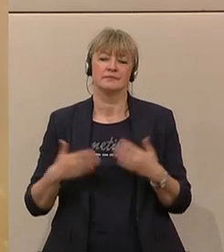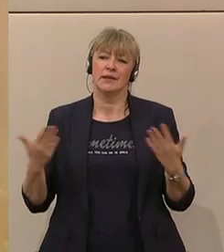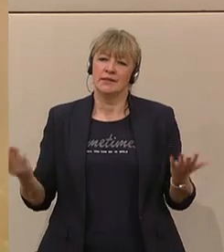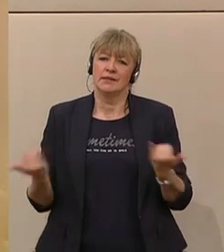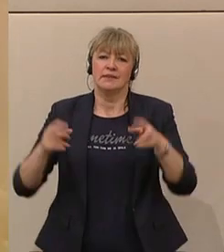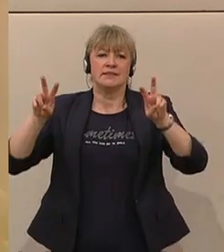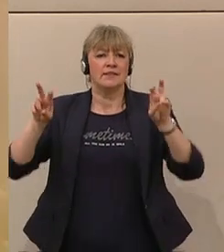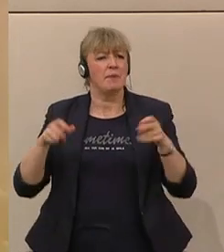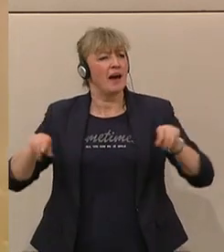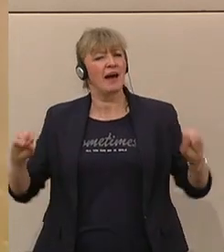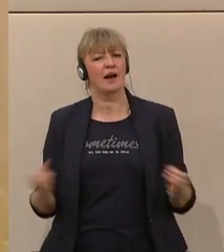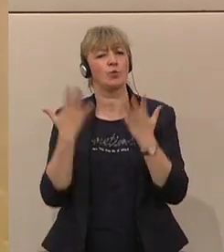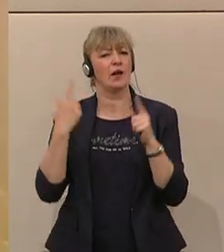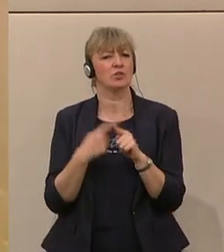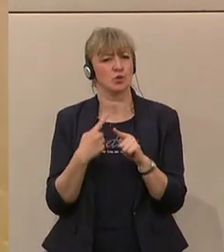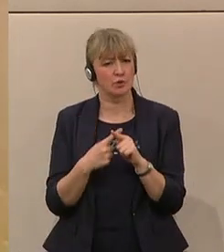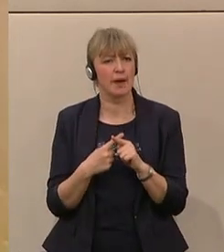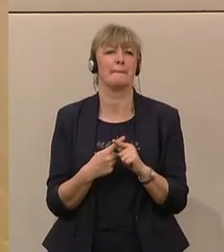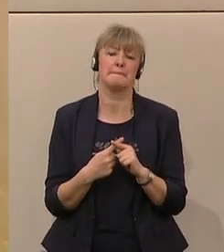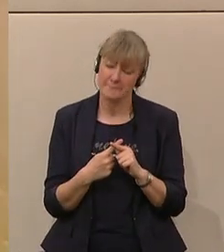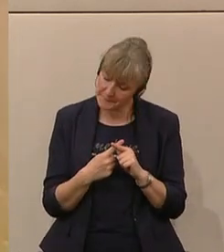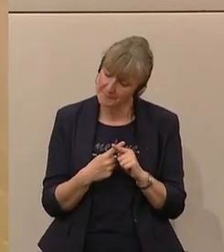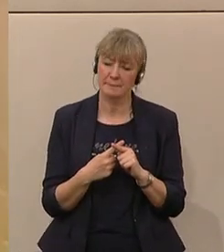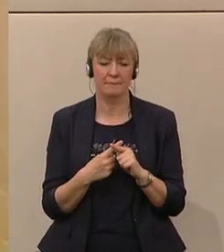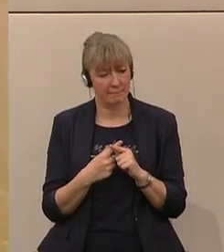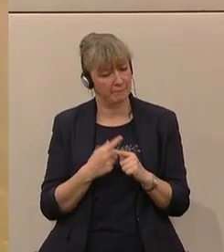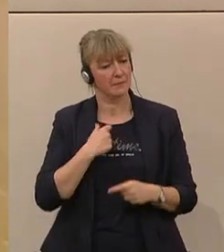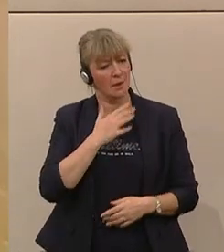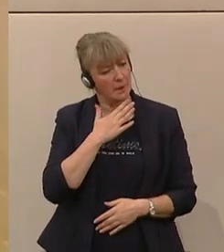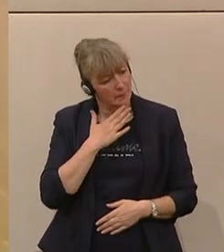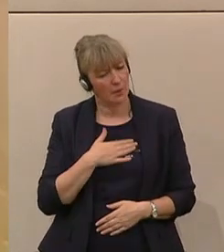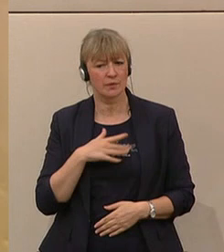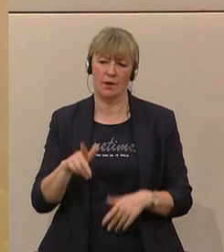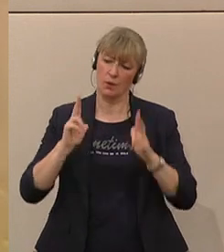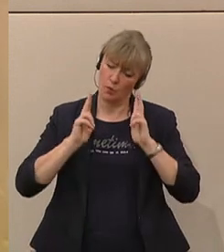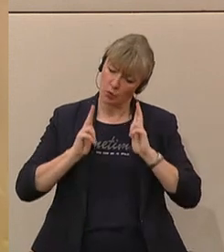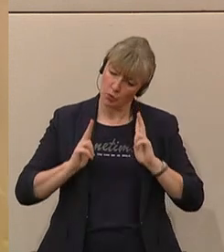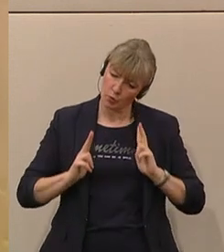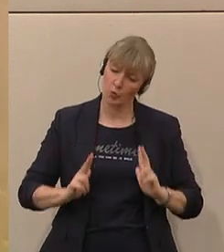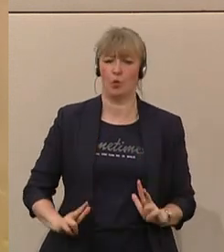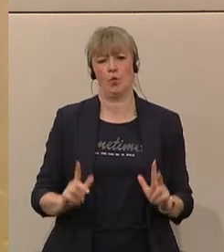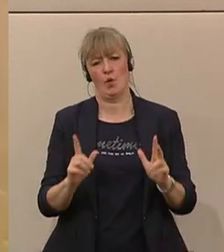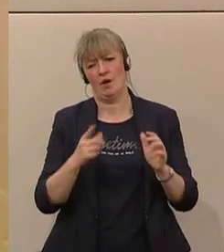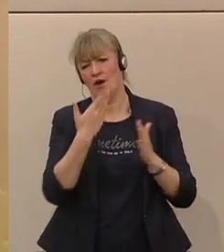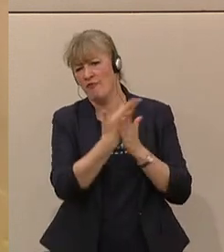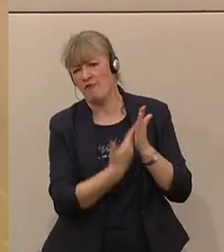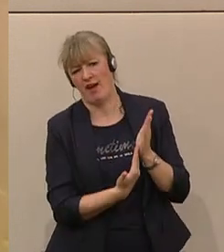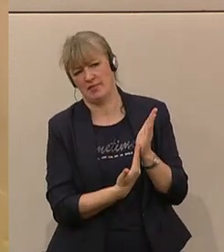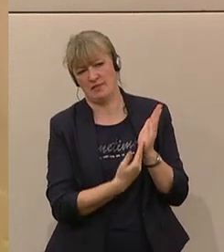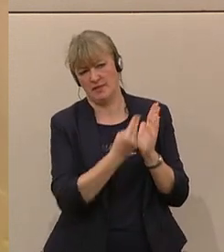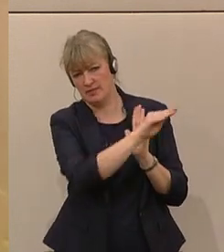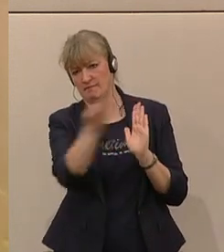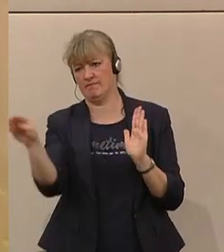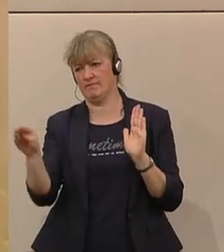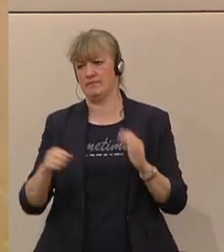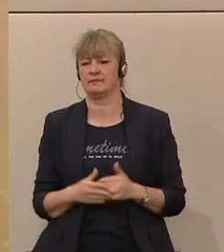ich komme jetzt zum Thema dieser Aktuellen Stunde und möchte Sie einfach in aller Ruhe mit ein paar Fakten konfrontieren. Es geht